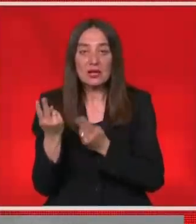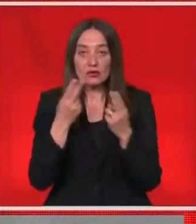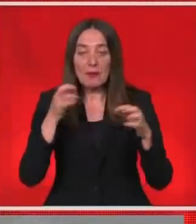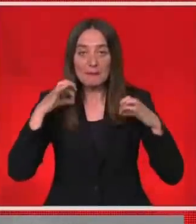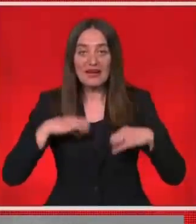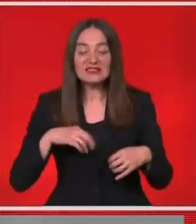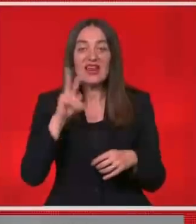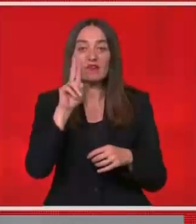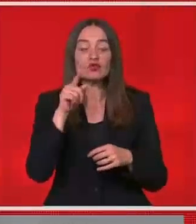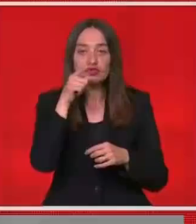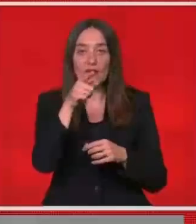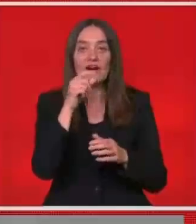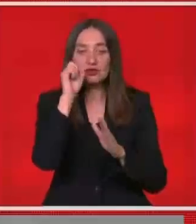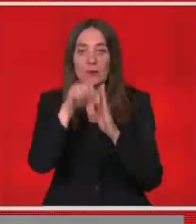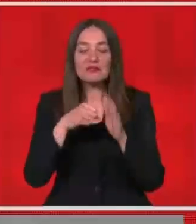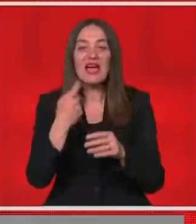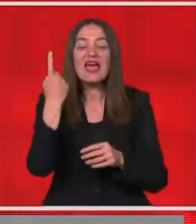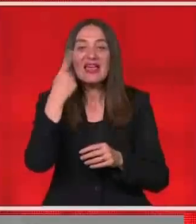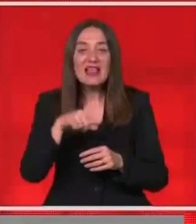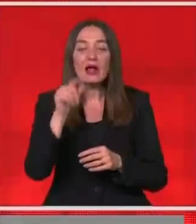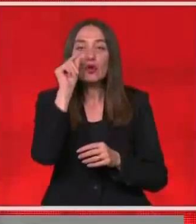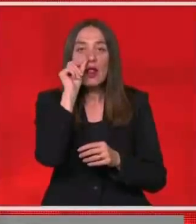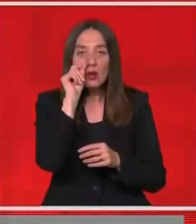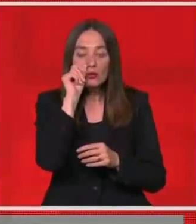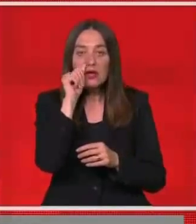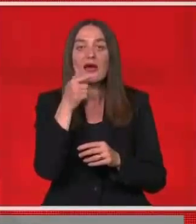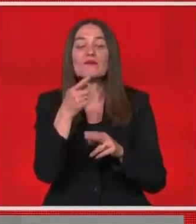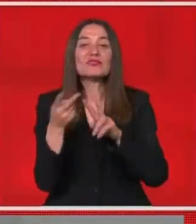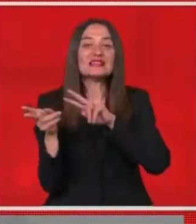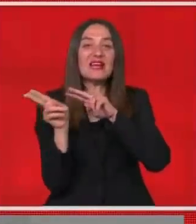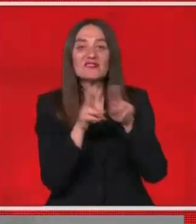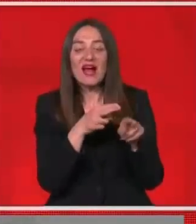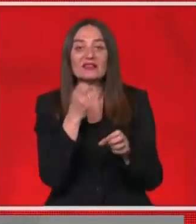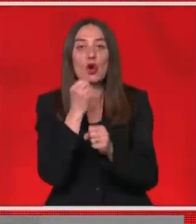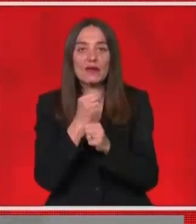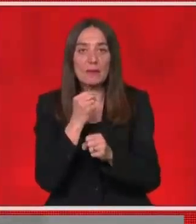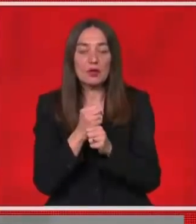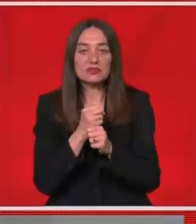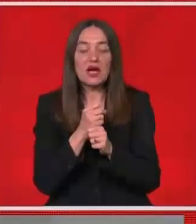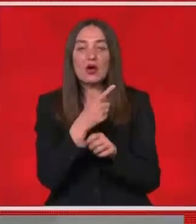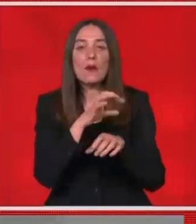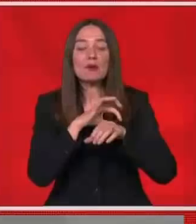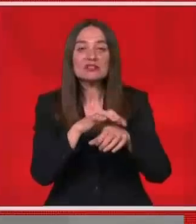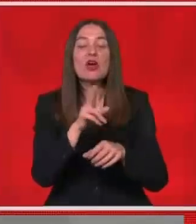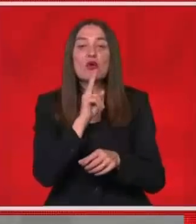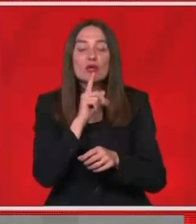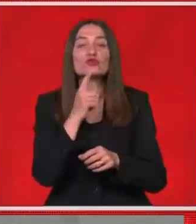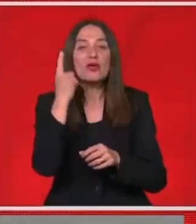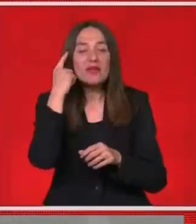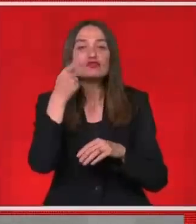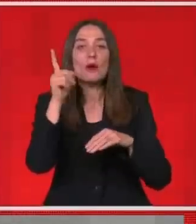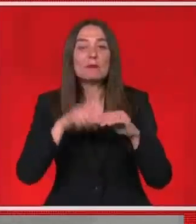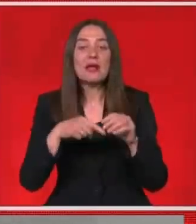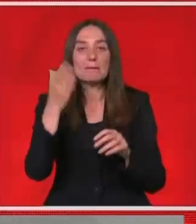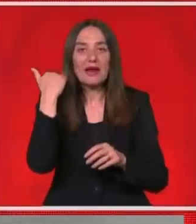Vučića upravo kod vas u emisiji, hiljade ljudi se vratilo na posao kod poslodavaca koji su ih inače otpustili